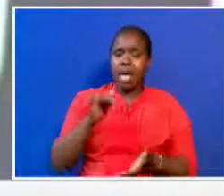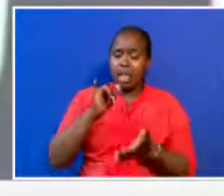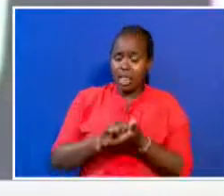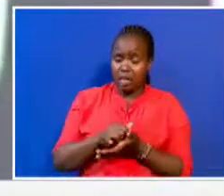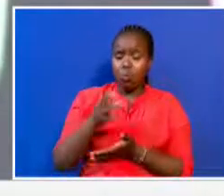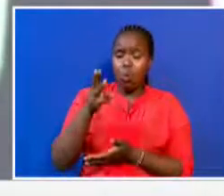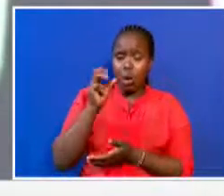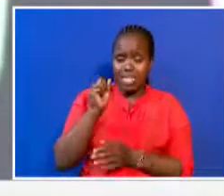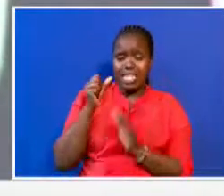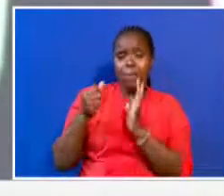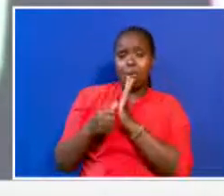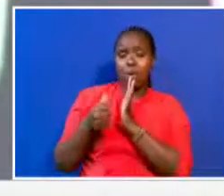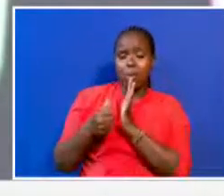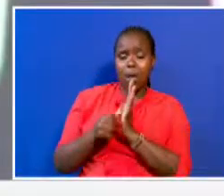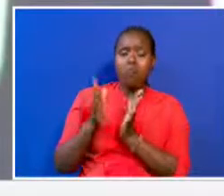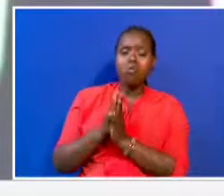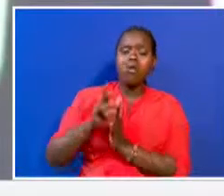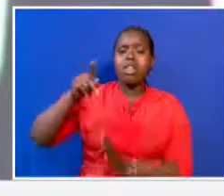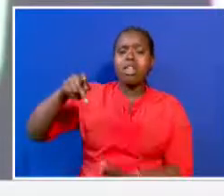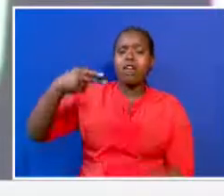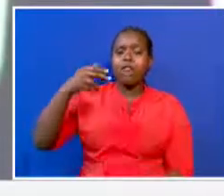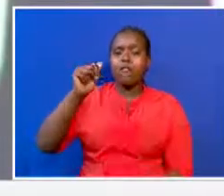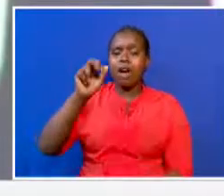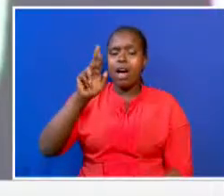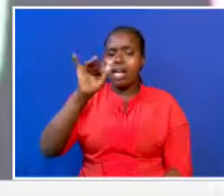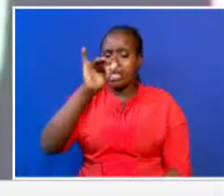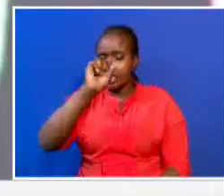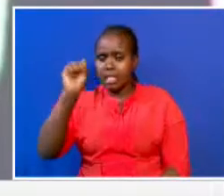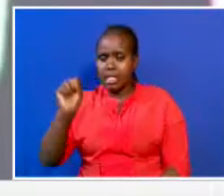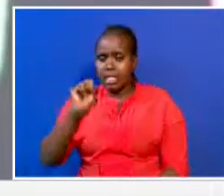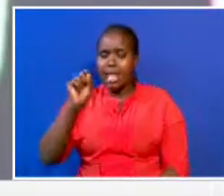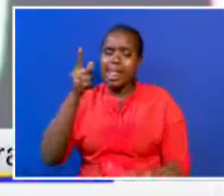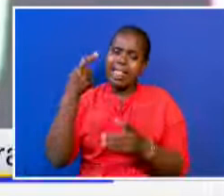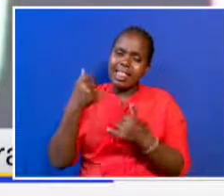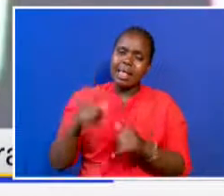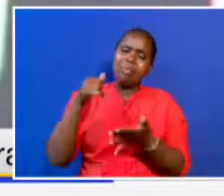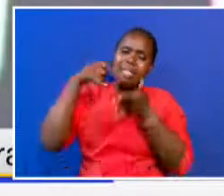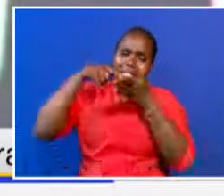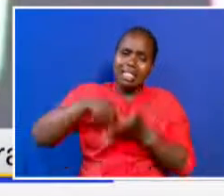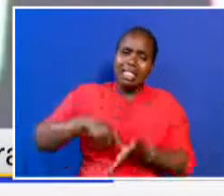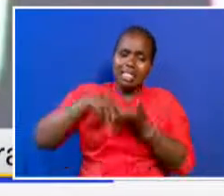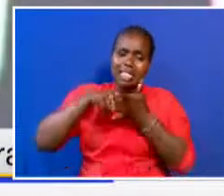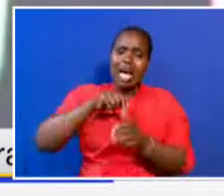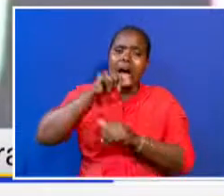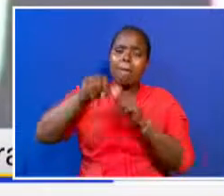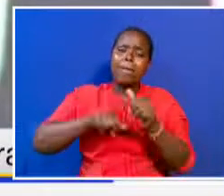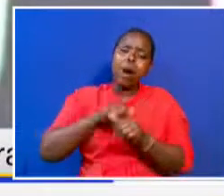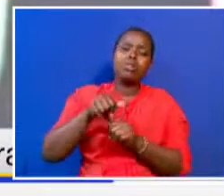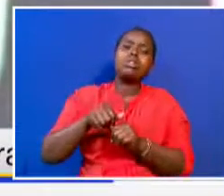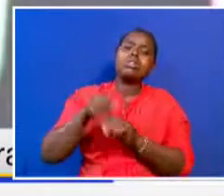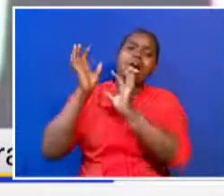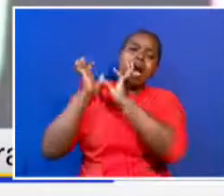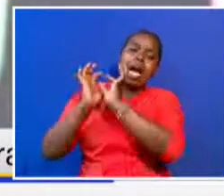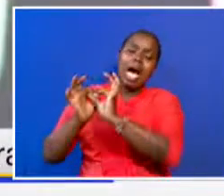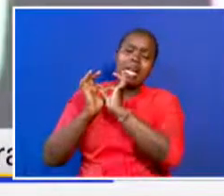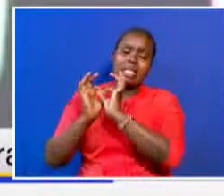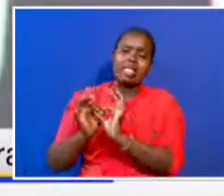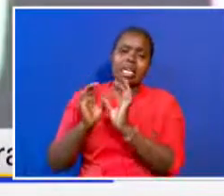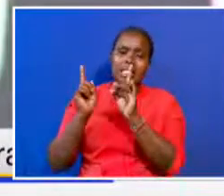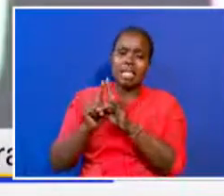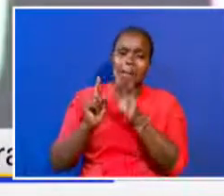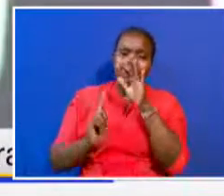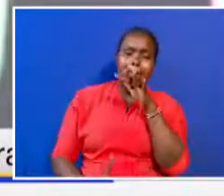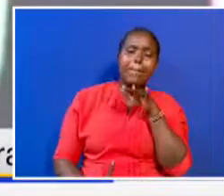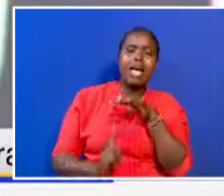the problem with the Pharisees. They were putting more emphasis on the rituals and outward